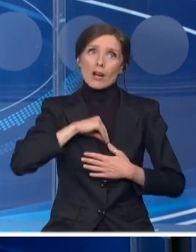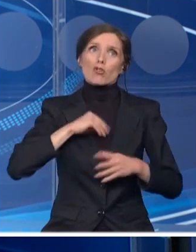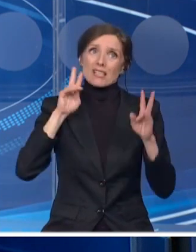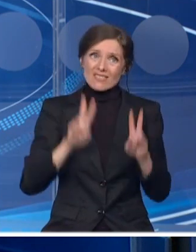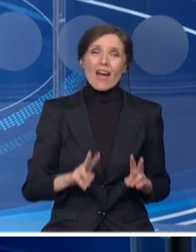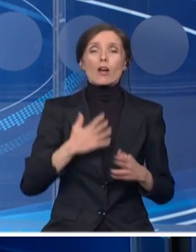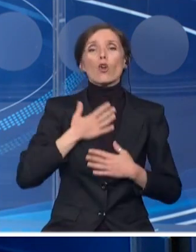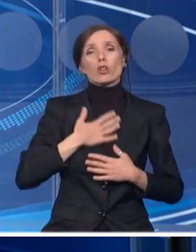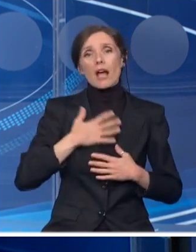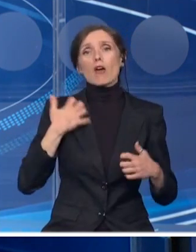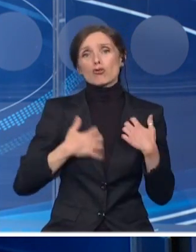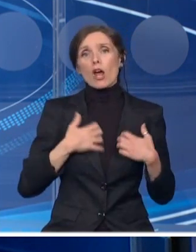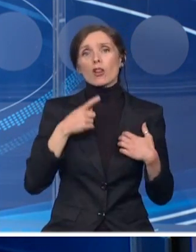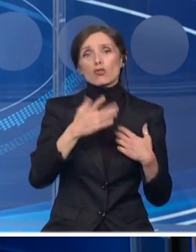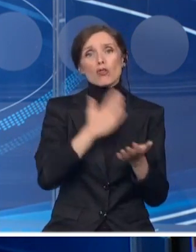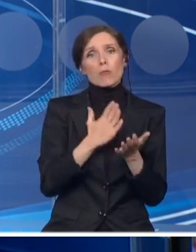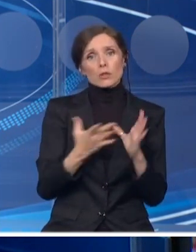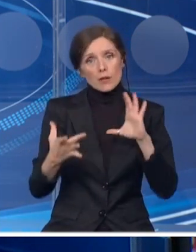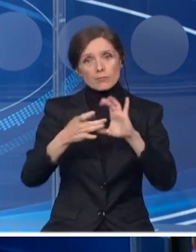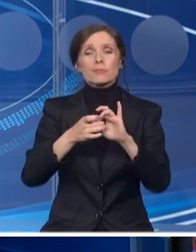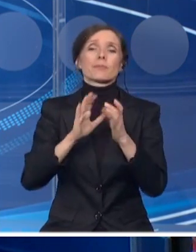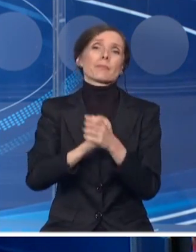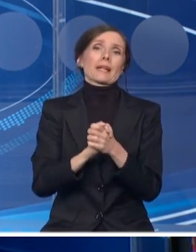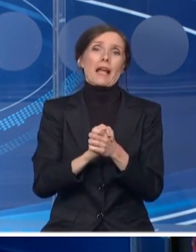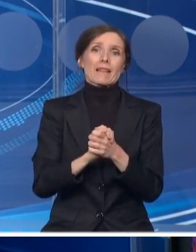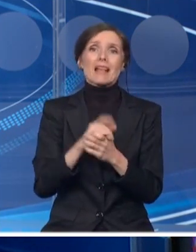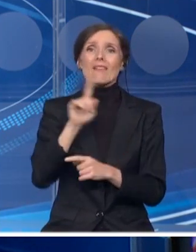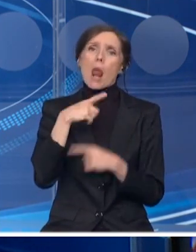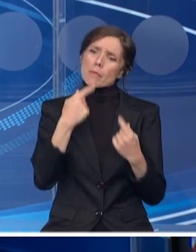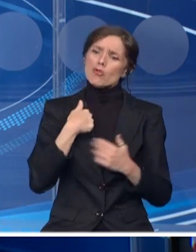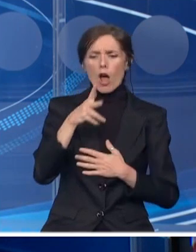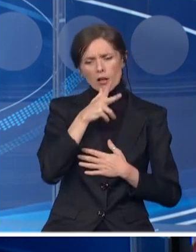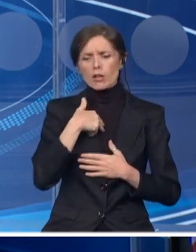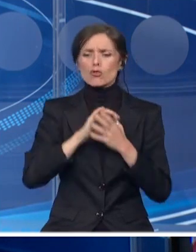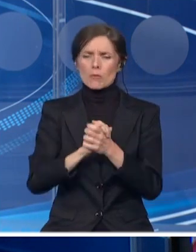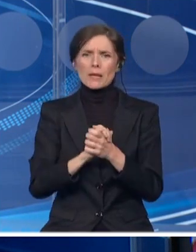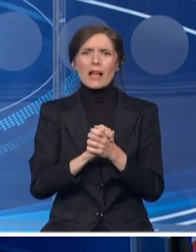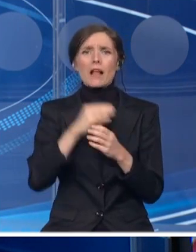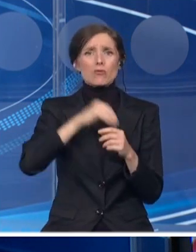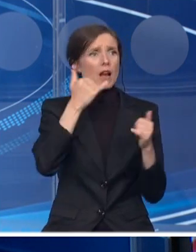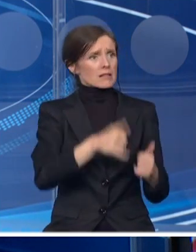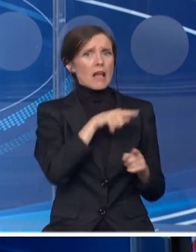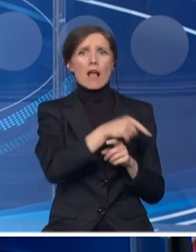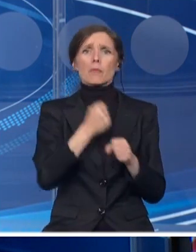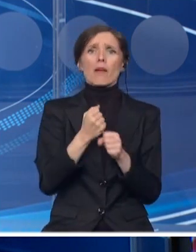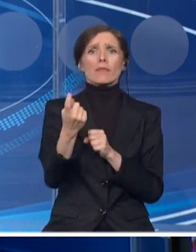postigne. A ne da sa jedne strane to pričate, a sa druge strane prosipate ovakve obmane kakve su prosute u ovakvom